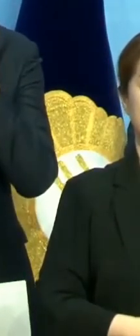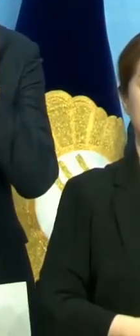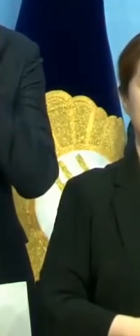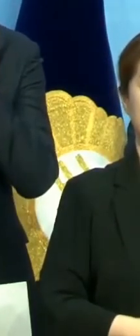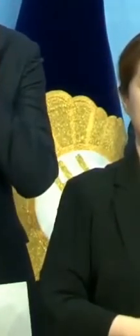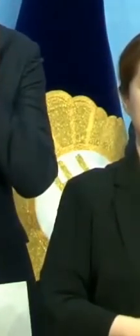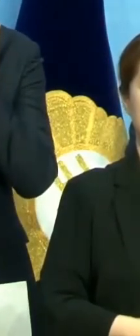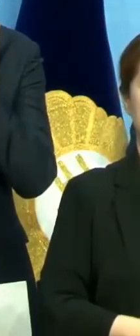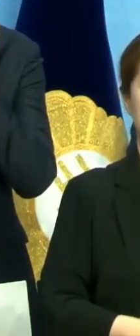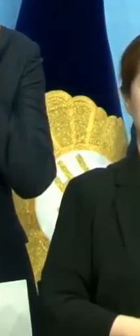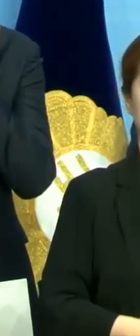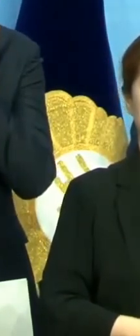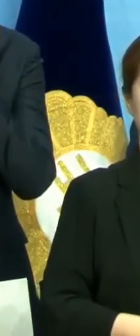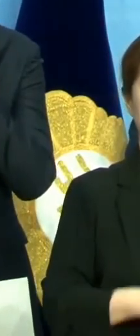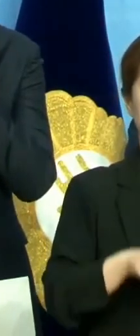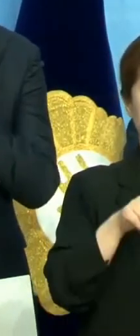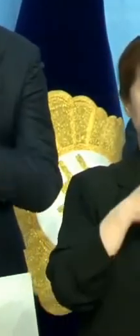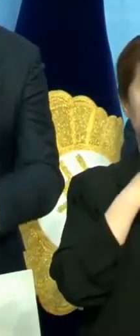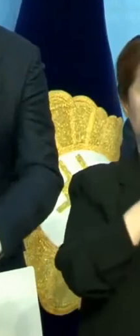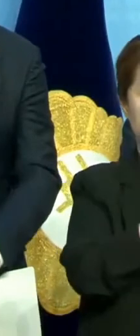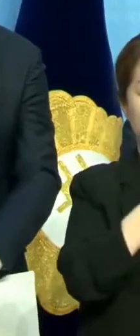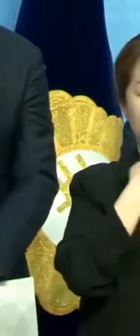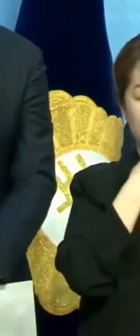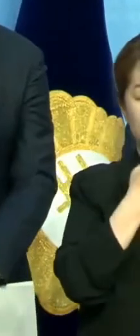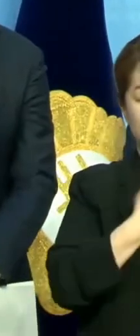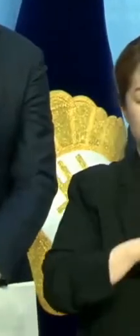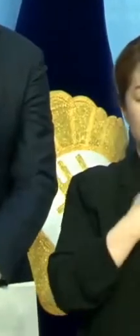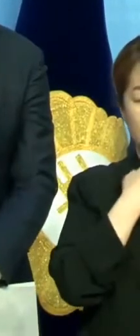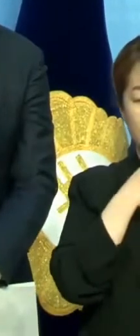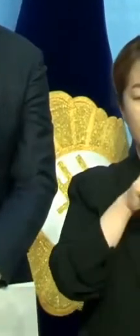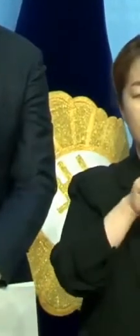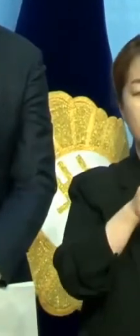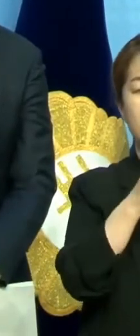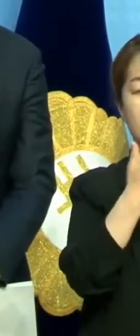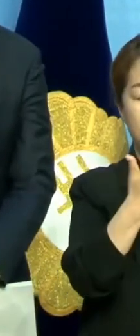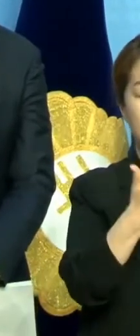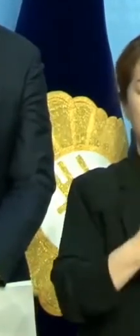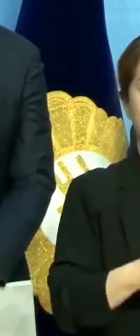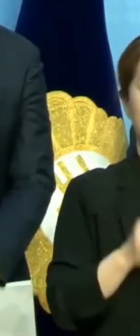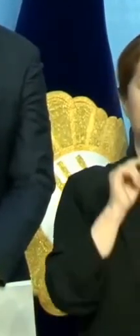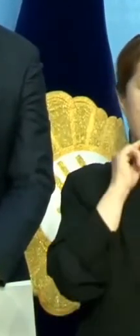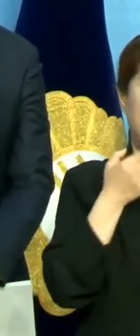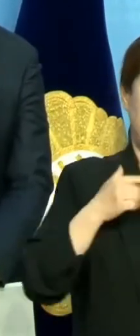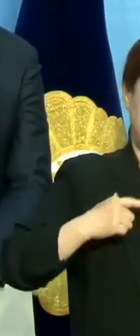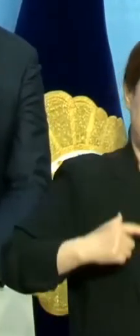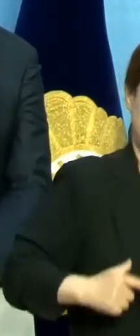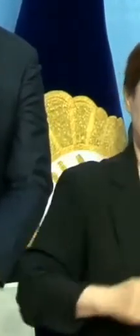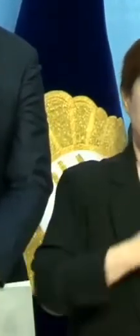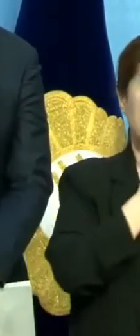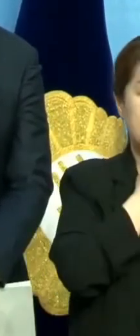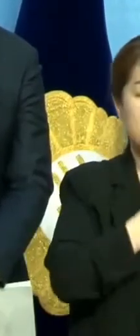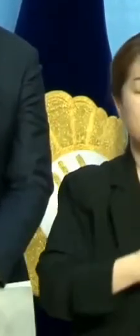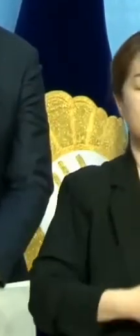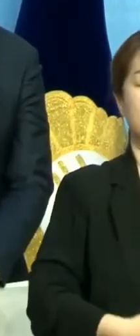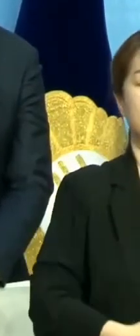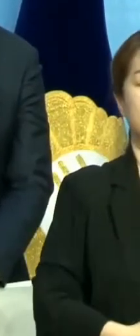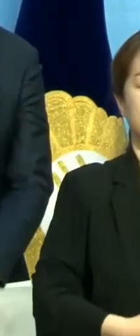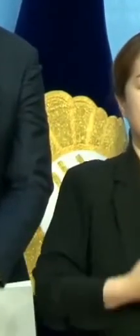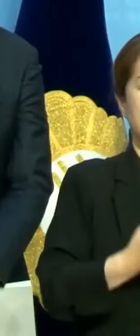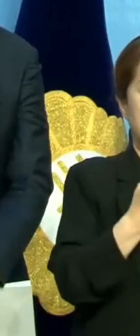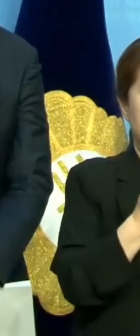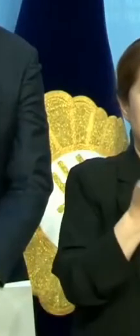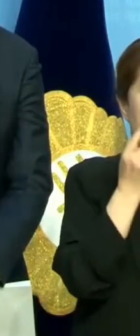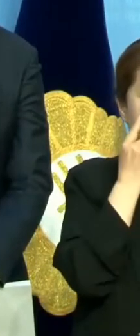이제 26 이쁜 옷도 입고 싶고 많은 것도 시작해